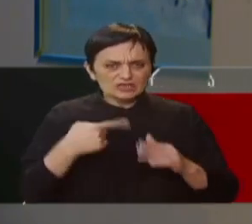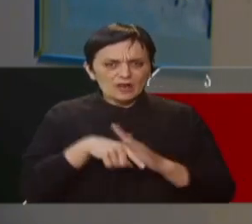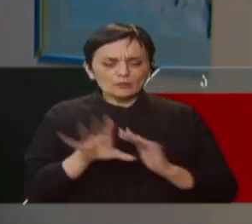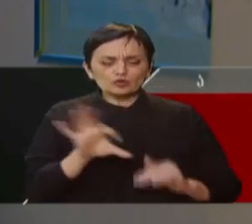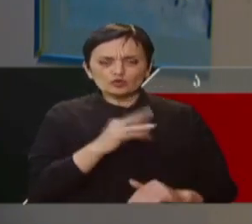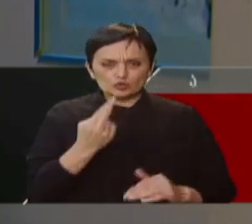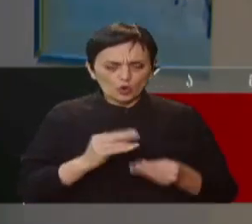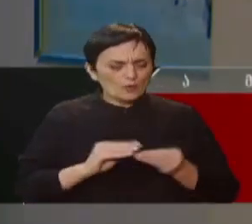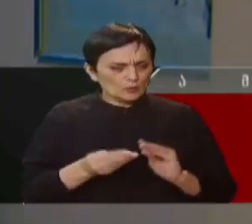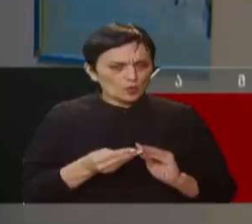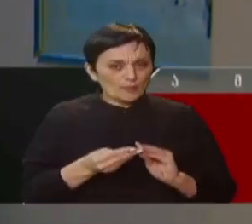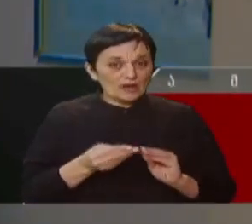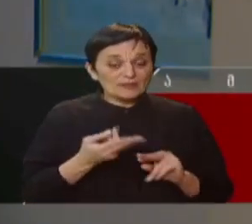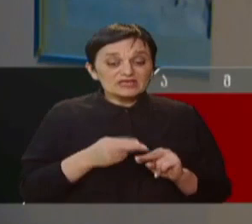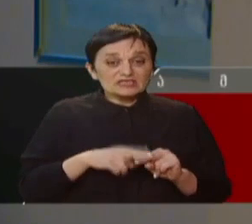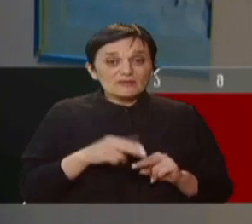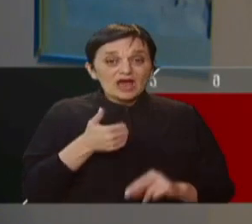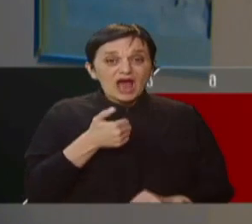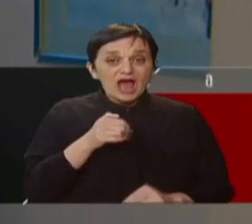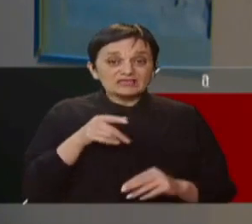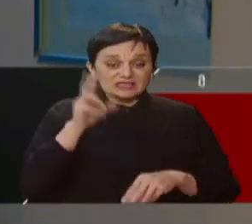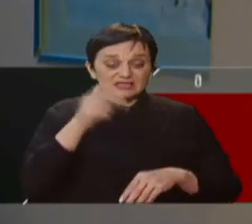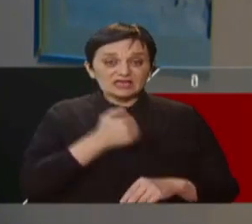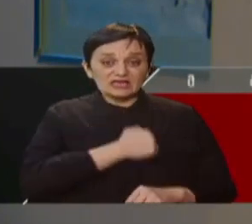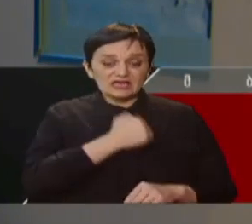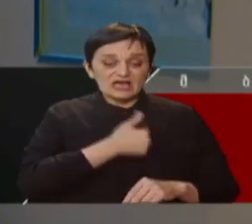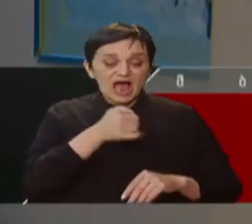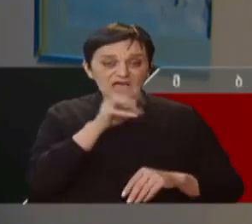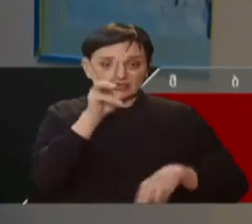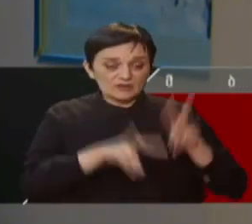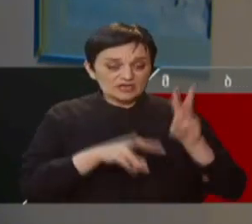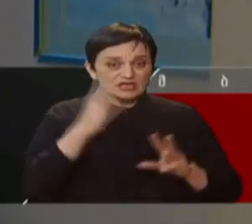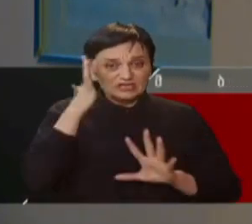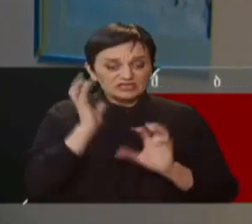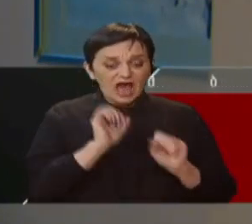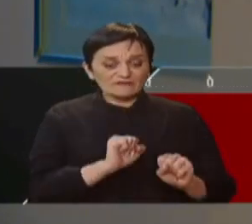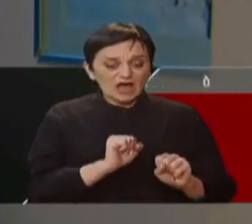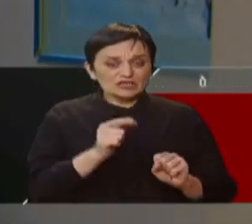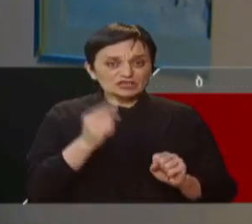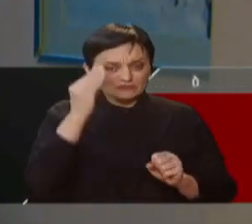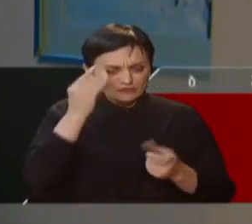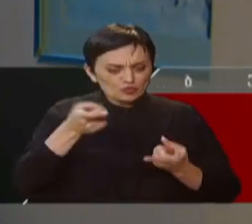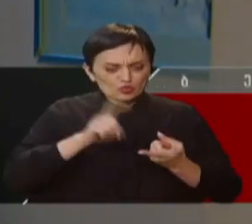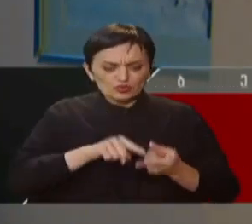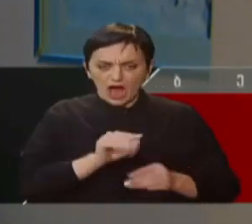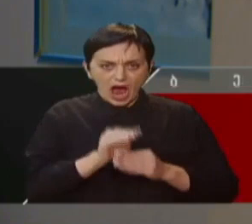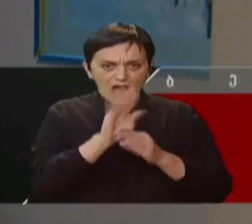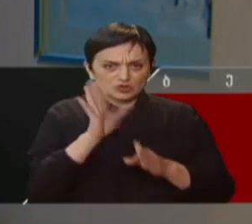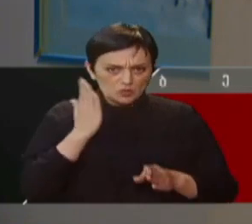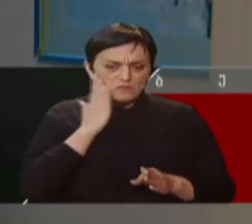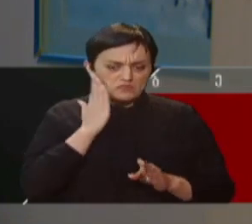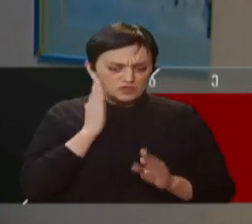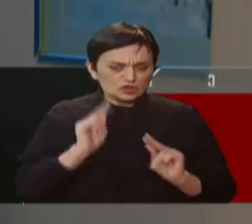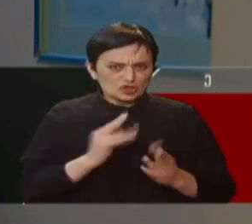Regaz, Gamul din Regaz, Gamul din Regaz, Gamul din Regaz, Gamul din Regaz, Gamul din Regaz,